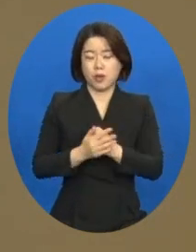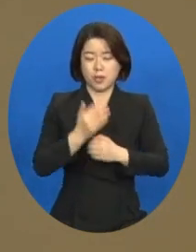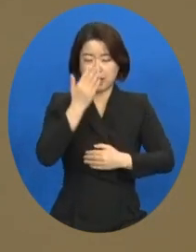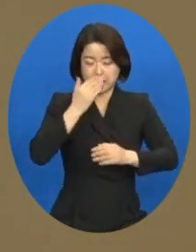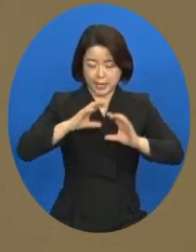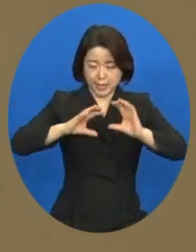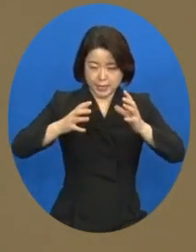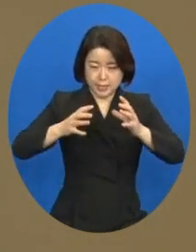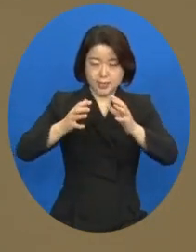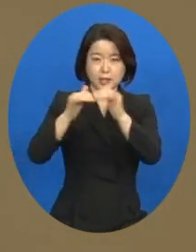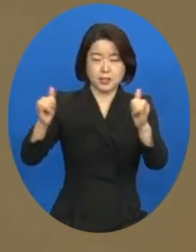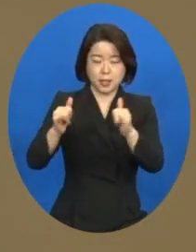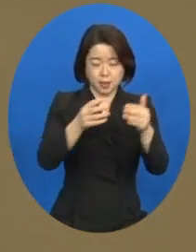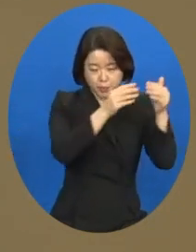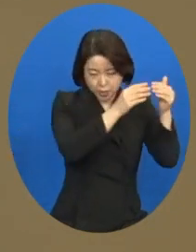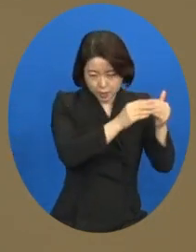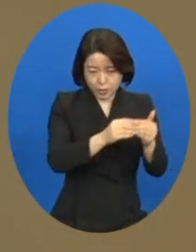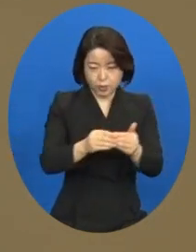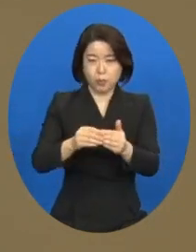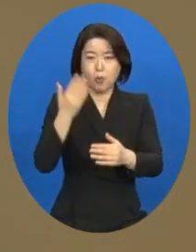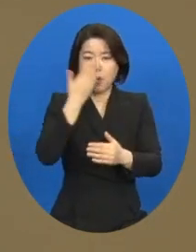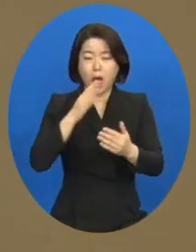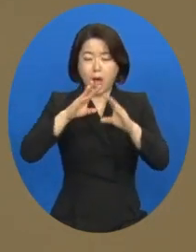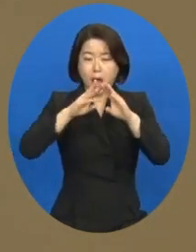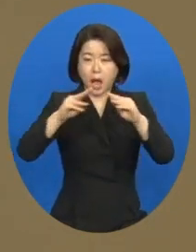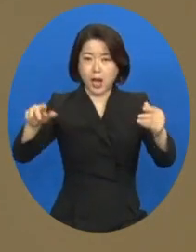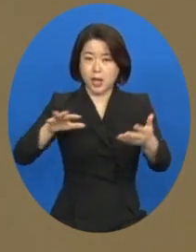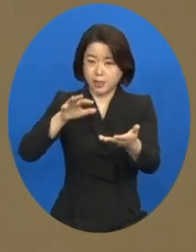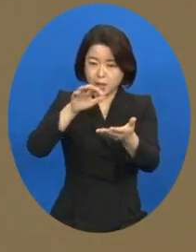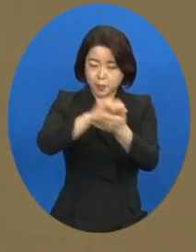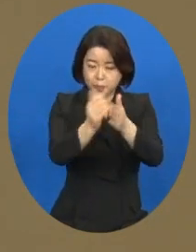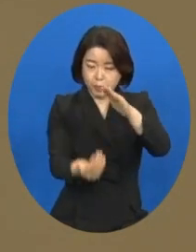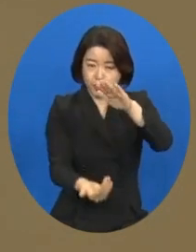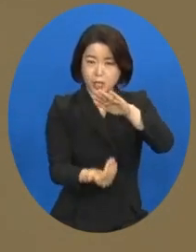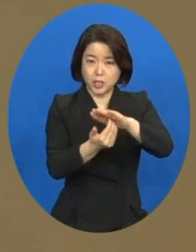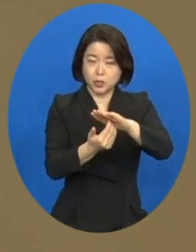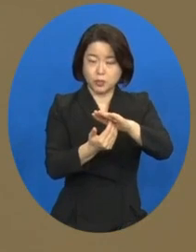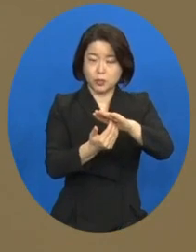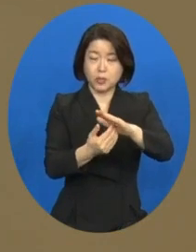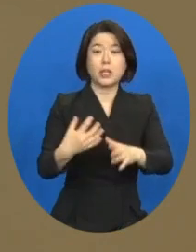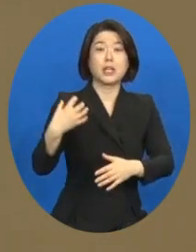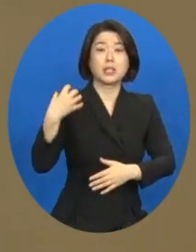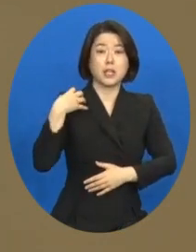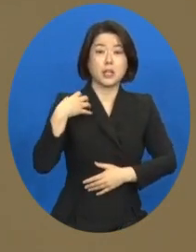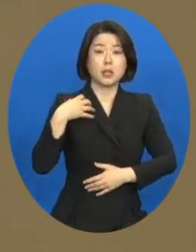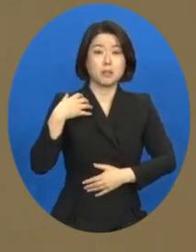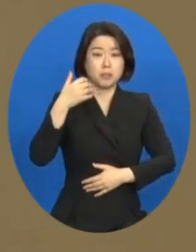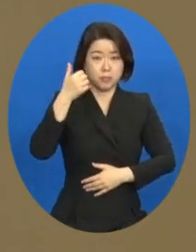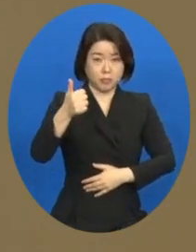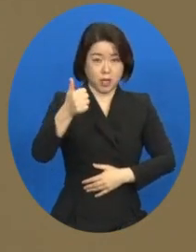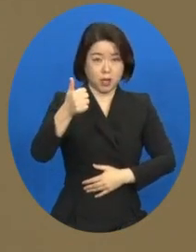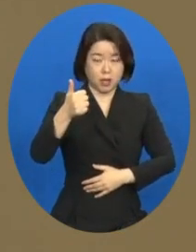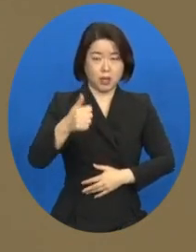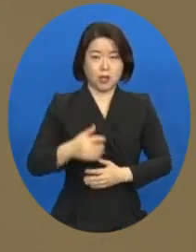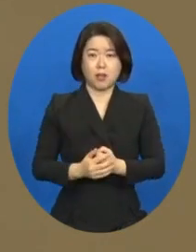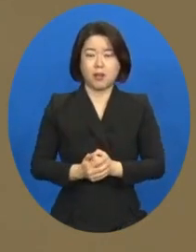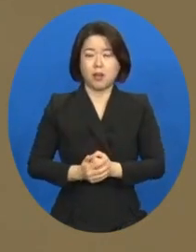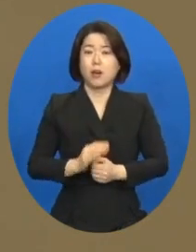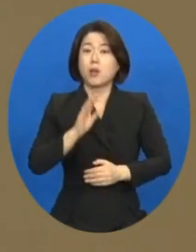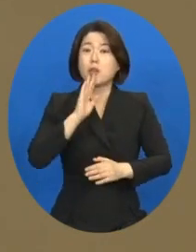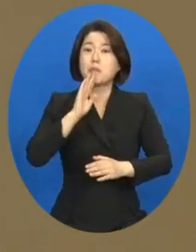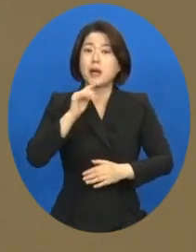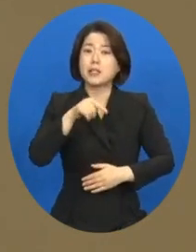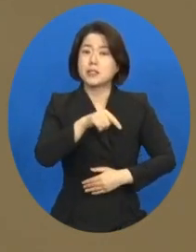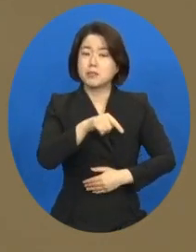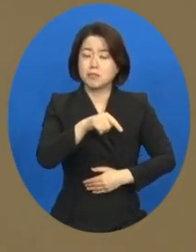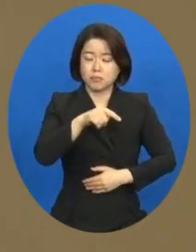이스라엘 백성을 이끌고 가나안 정복을 이루어낸 장수입니다. 그렇다면 그가 마지막에